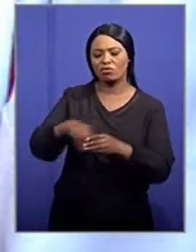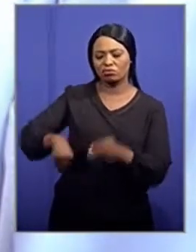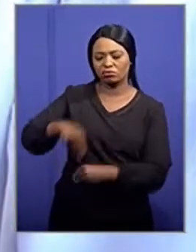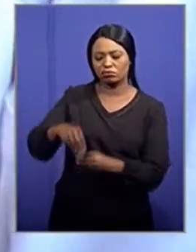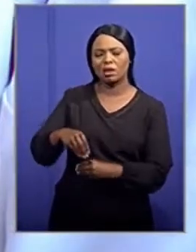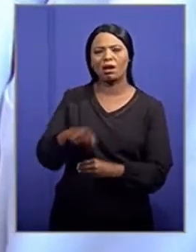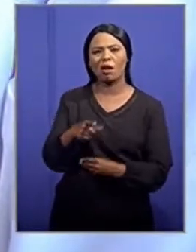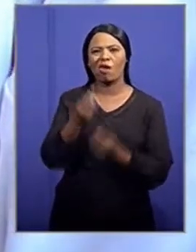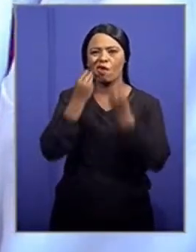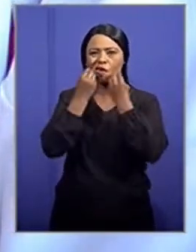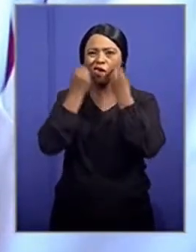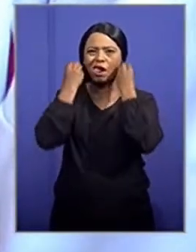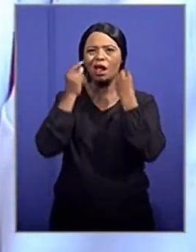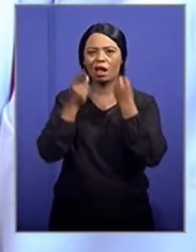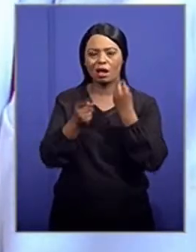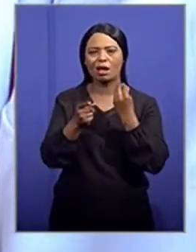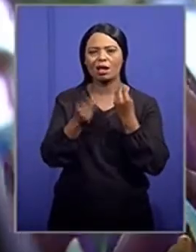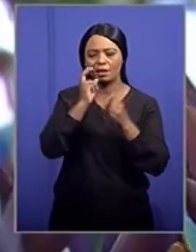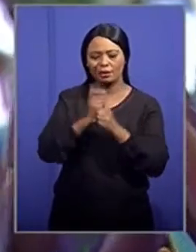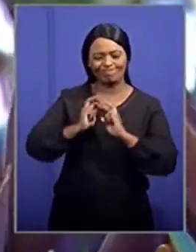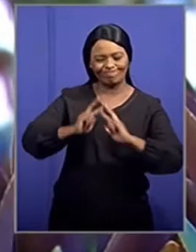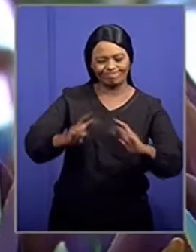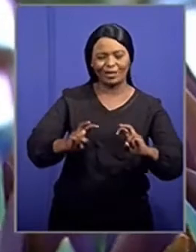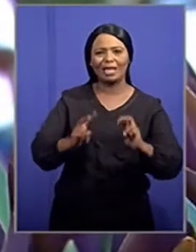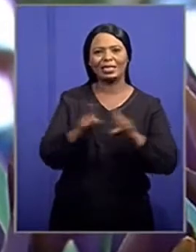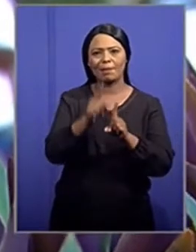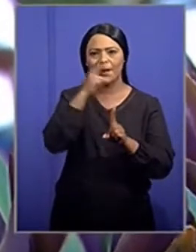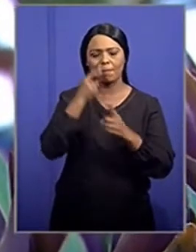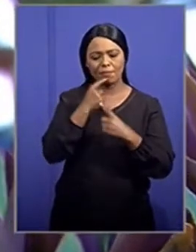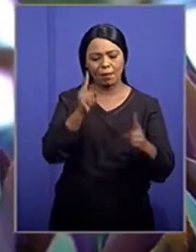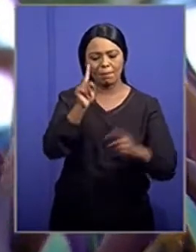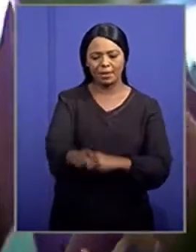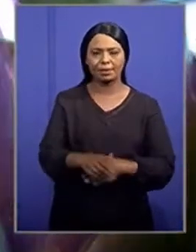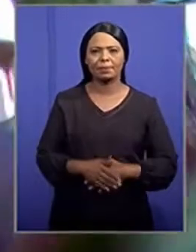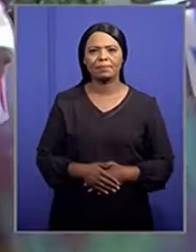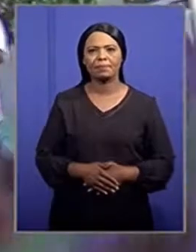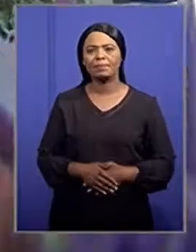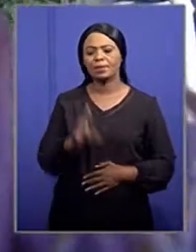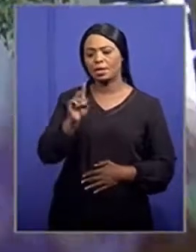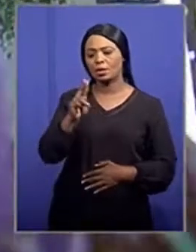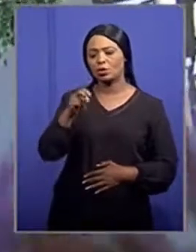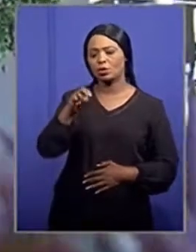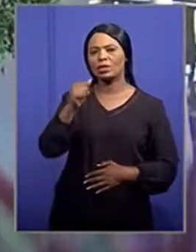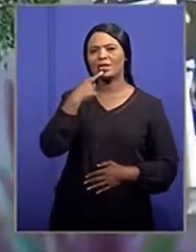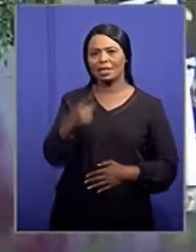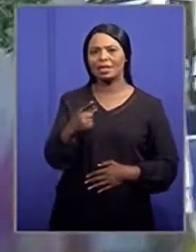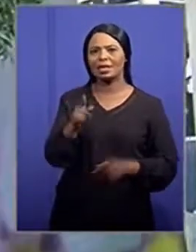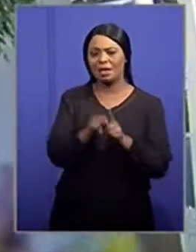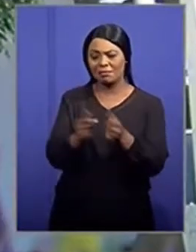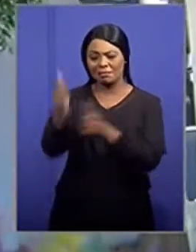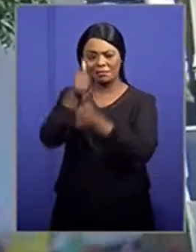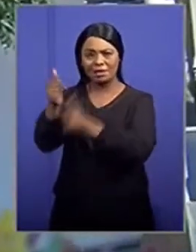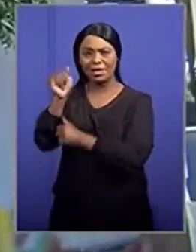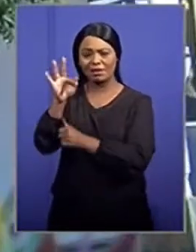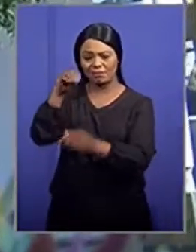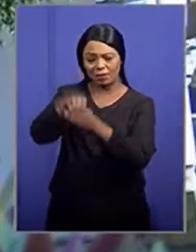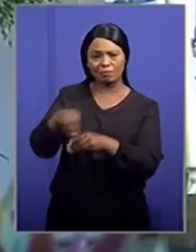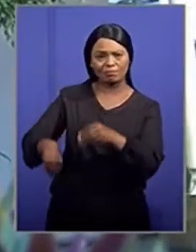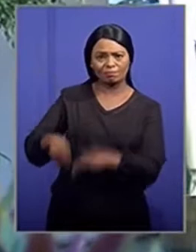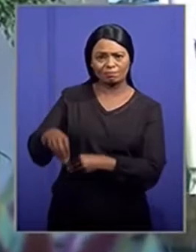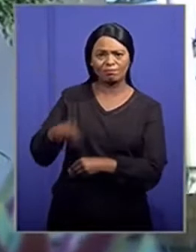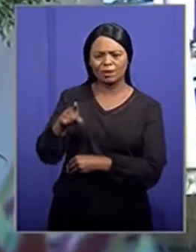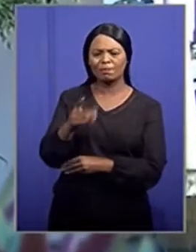thabiše ke go nanya ga mmušo wa province malebana le go tšea magato a kgalemo kgahlano le bahlankedi bao ba amegago go bomenetša nakong ya go